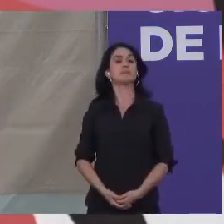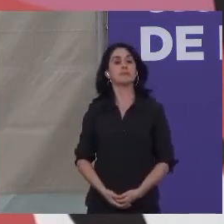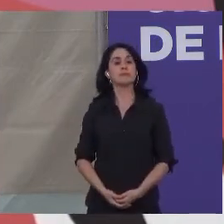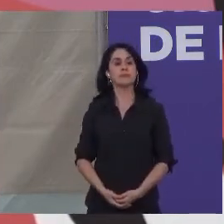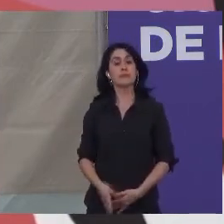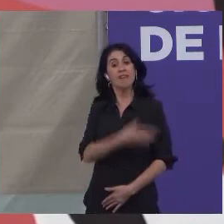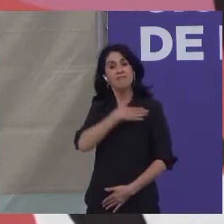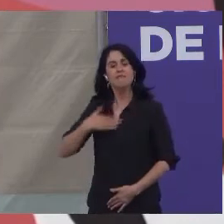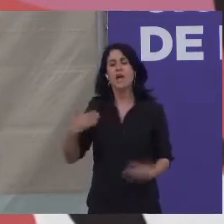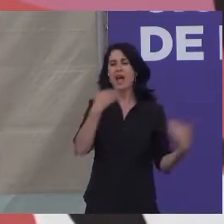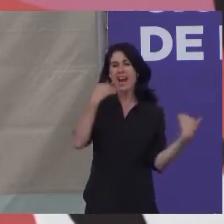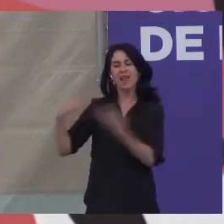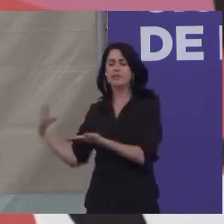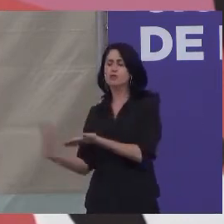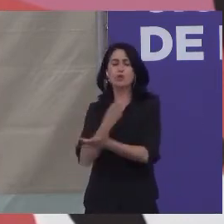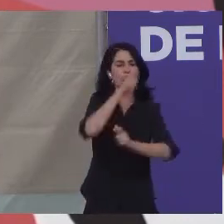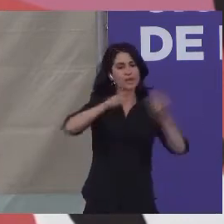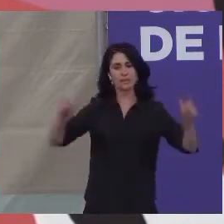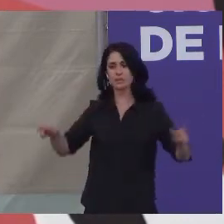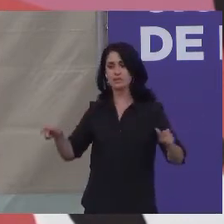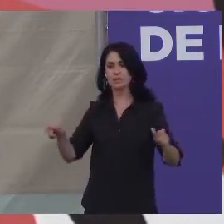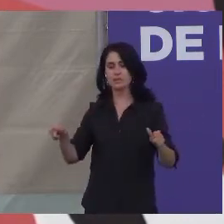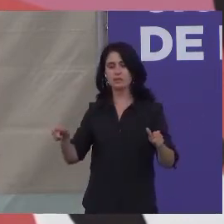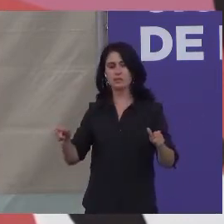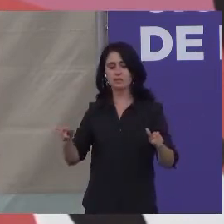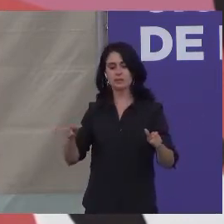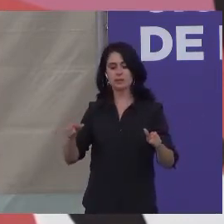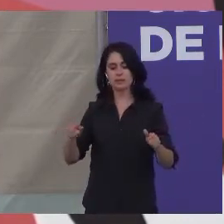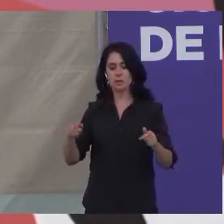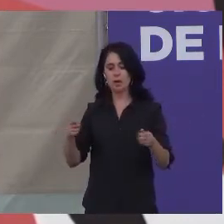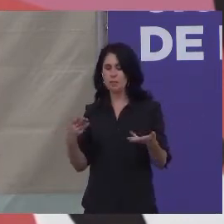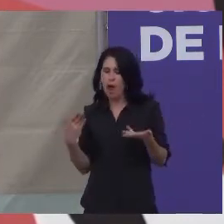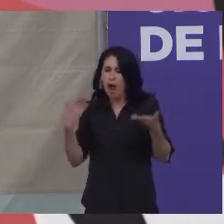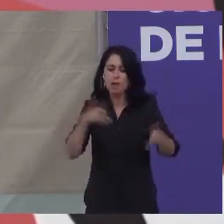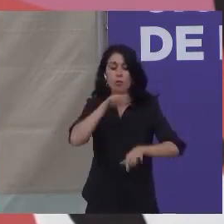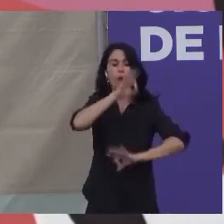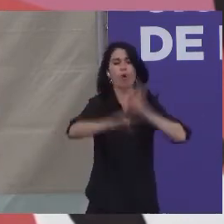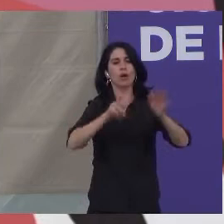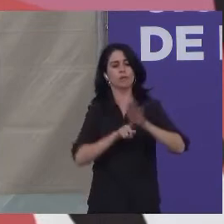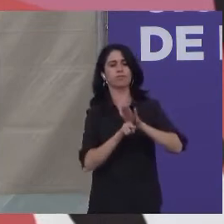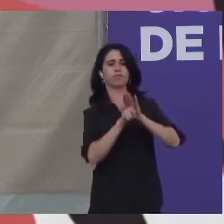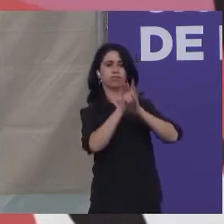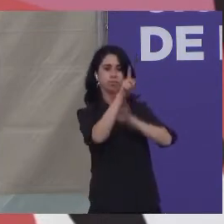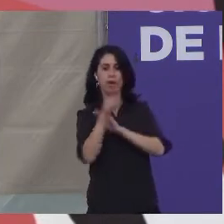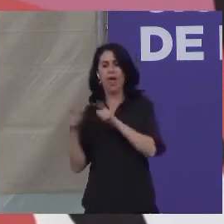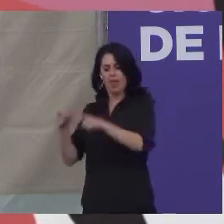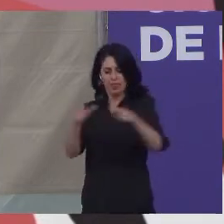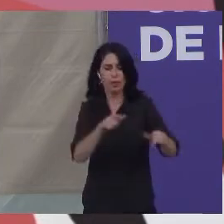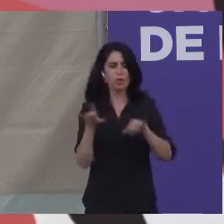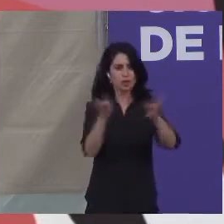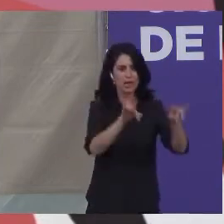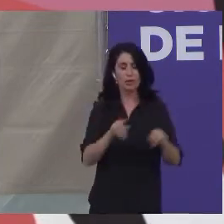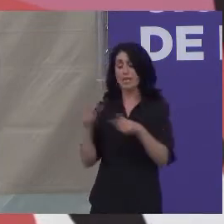Vull donar les gràcies a tota la gent que ha alçat aquesta organització, des dels cercles territorials, els